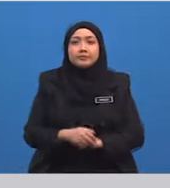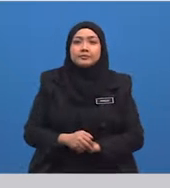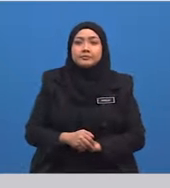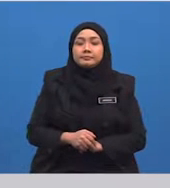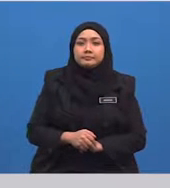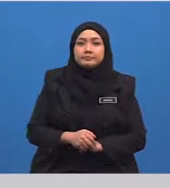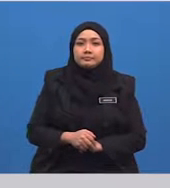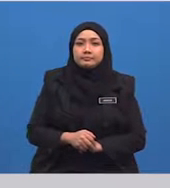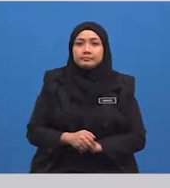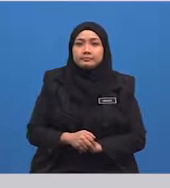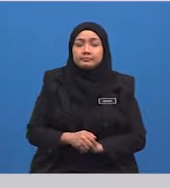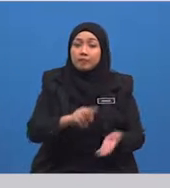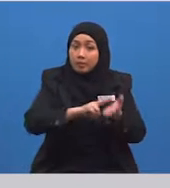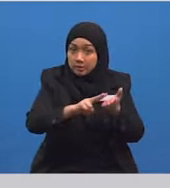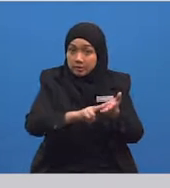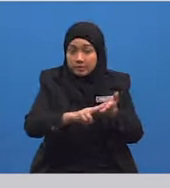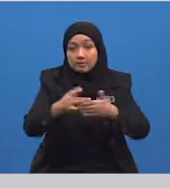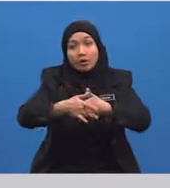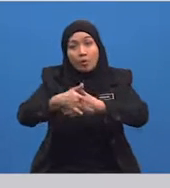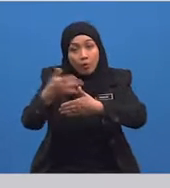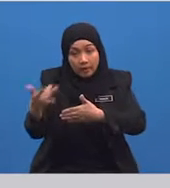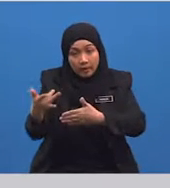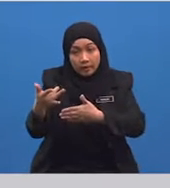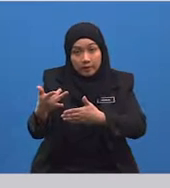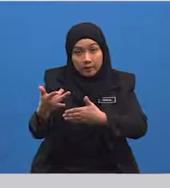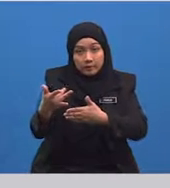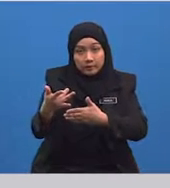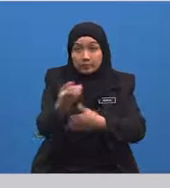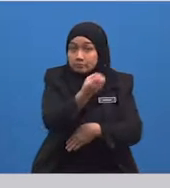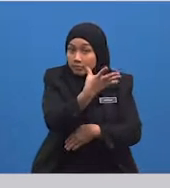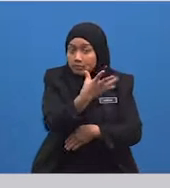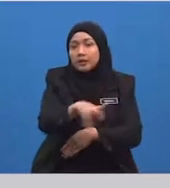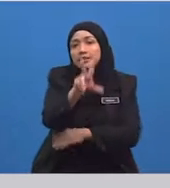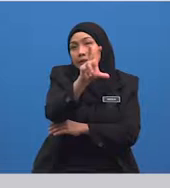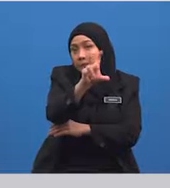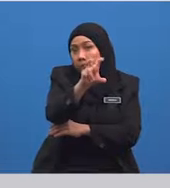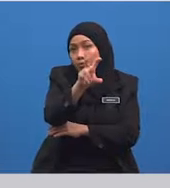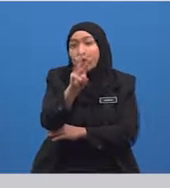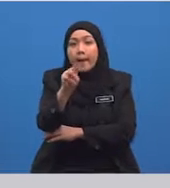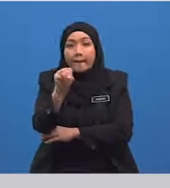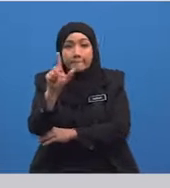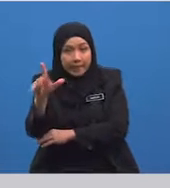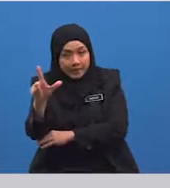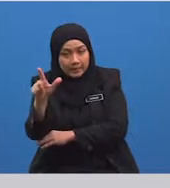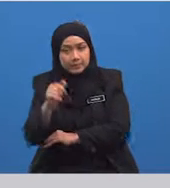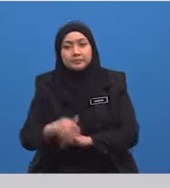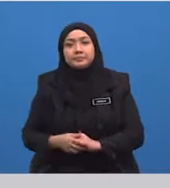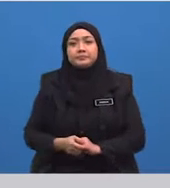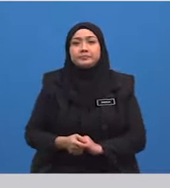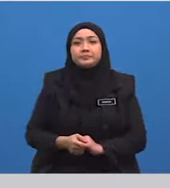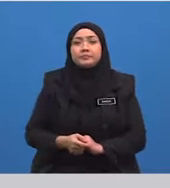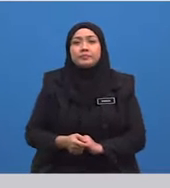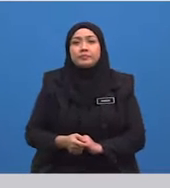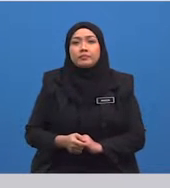Bagus, murid-murid. Bacaan awal buret ialah sebanyak 30 ml.